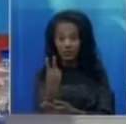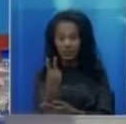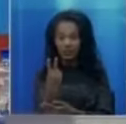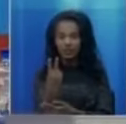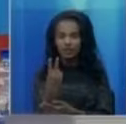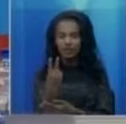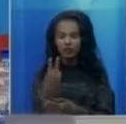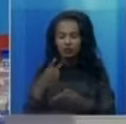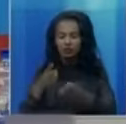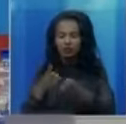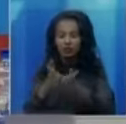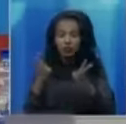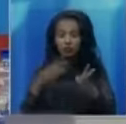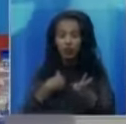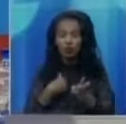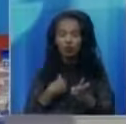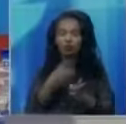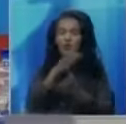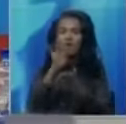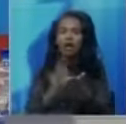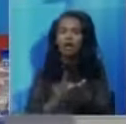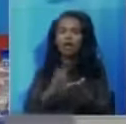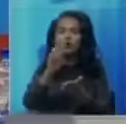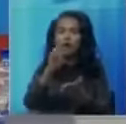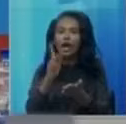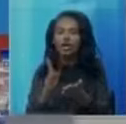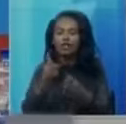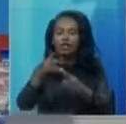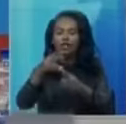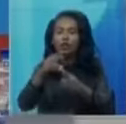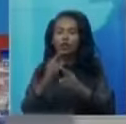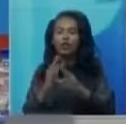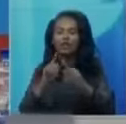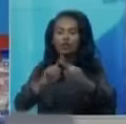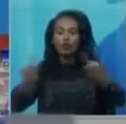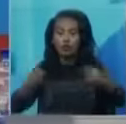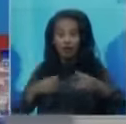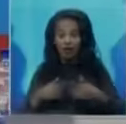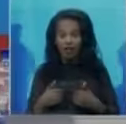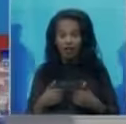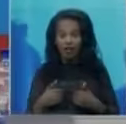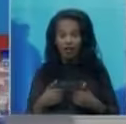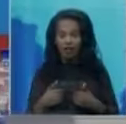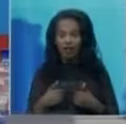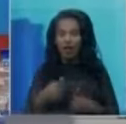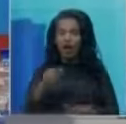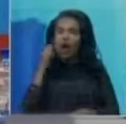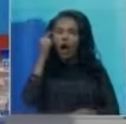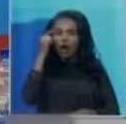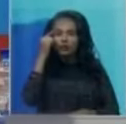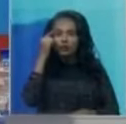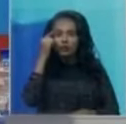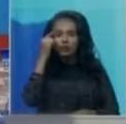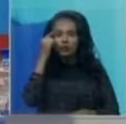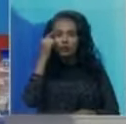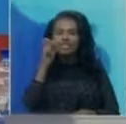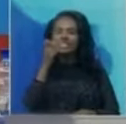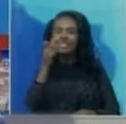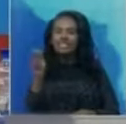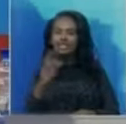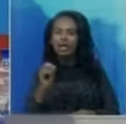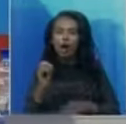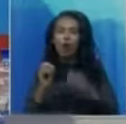2 ሌኮች አሉ። በመካከላቸው 21 ኪሎ ሜትር ዲፍረንስ አለ። አስቡት ደንዲና ወንጪ